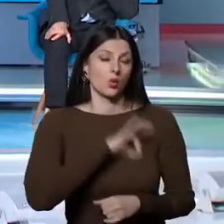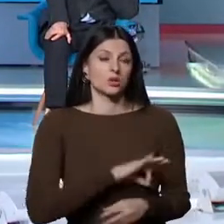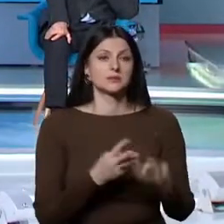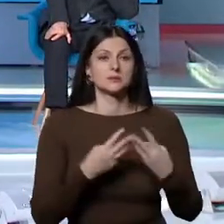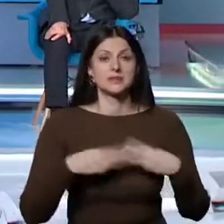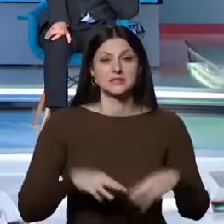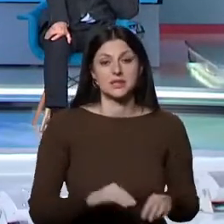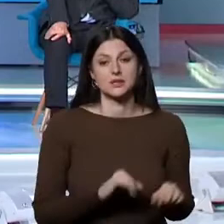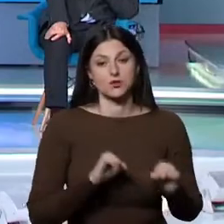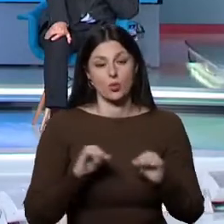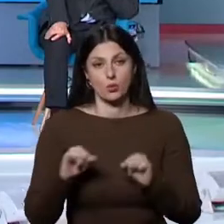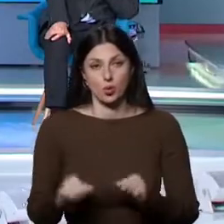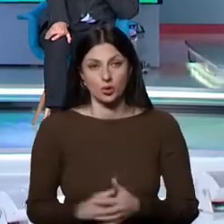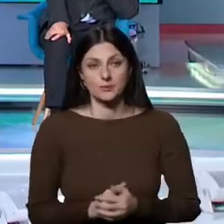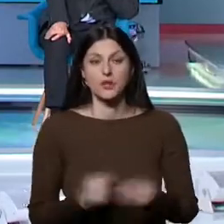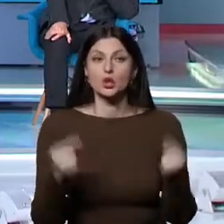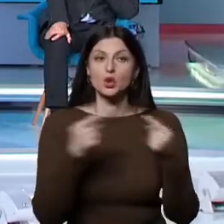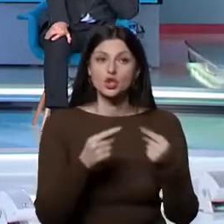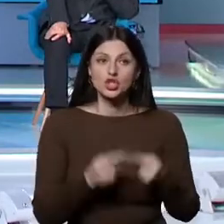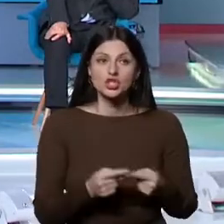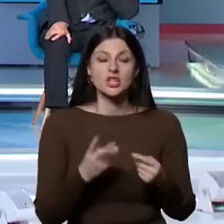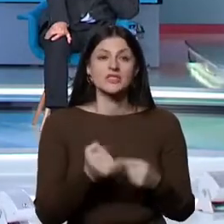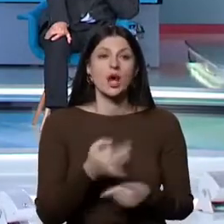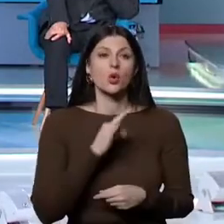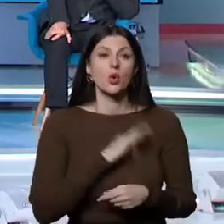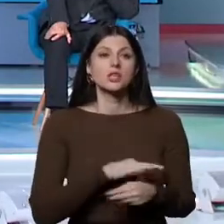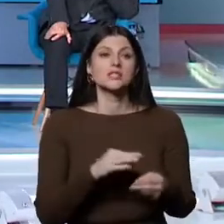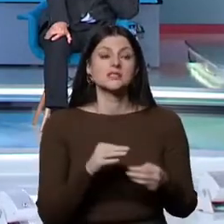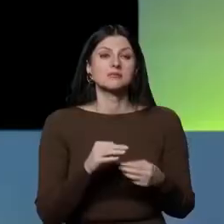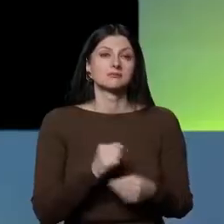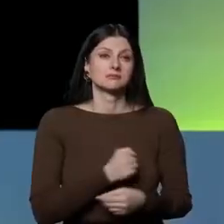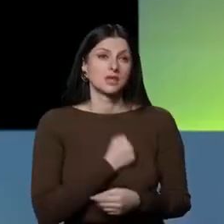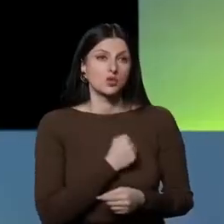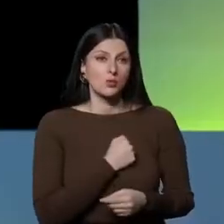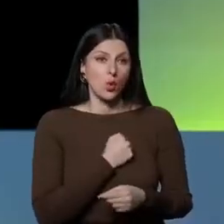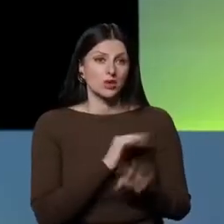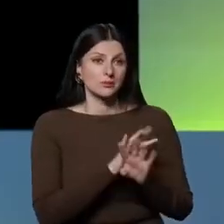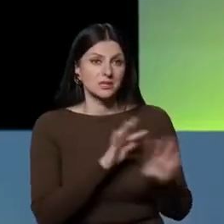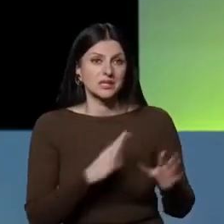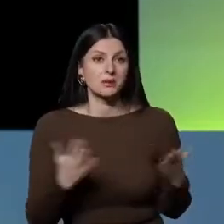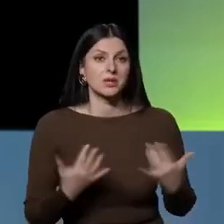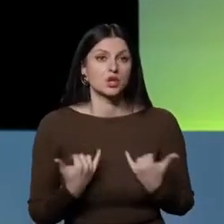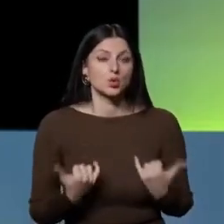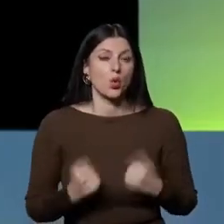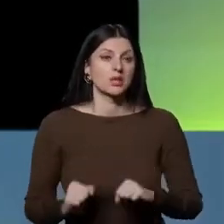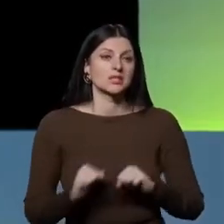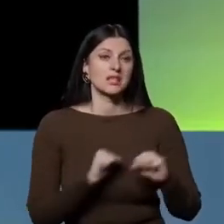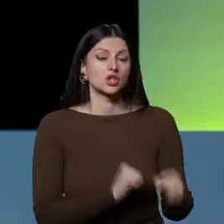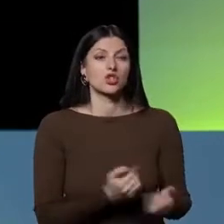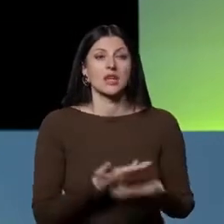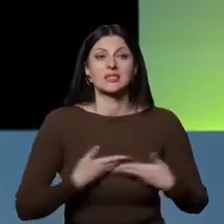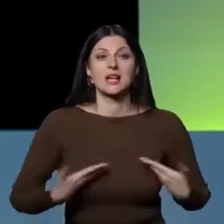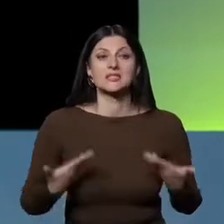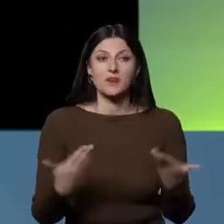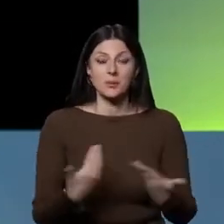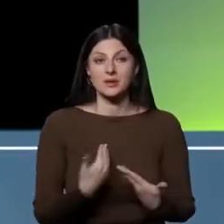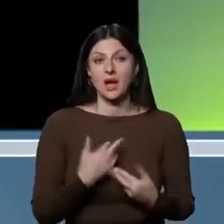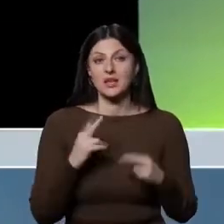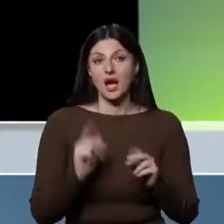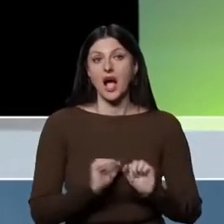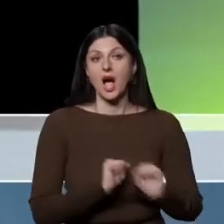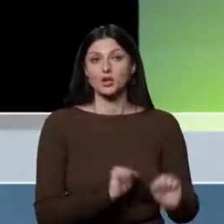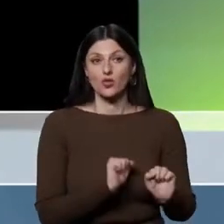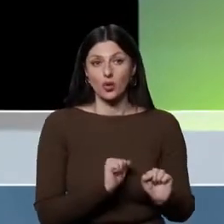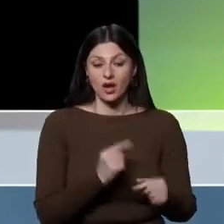оборони. А точніше, на користь Збройним силам, які сьогодні захищають нас з вами. Ну, а я, як адвокат, за традицією